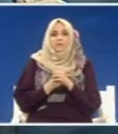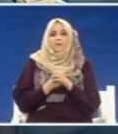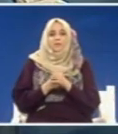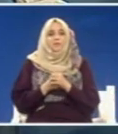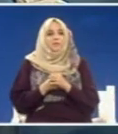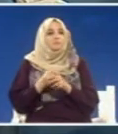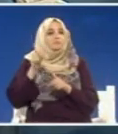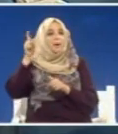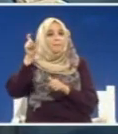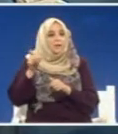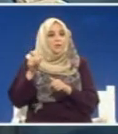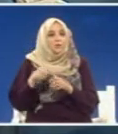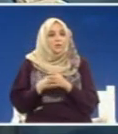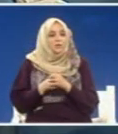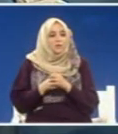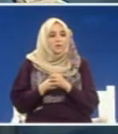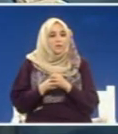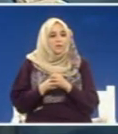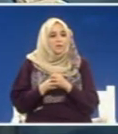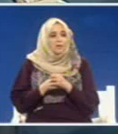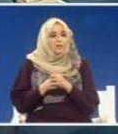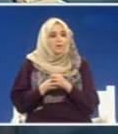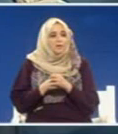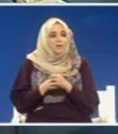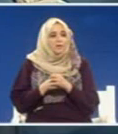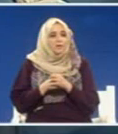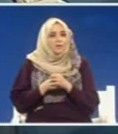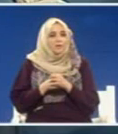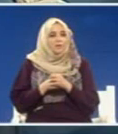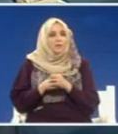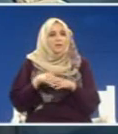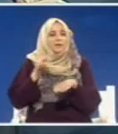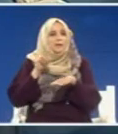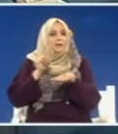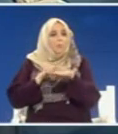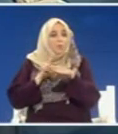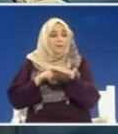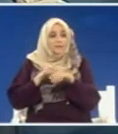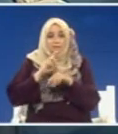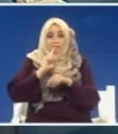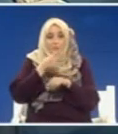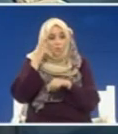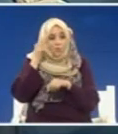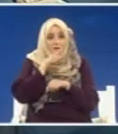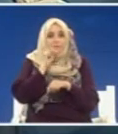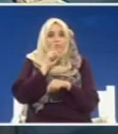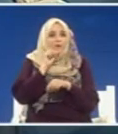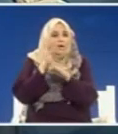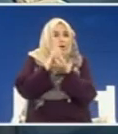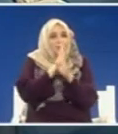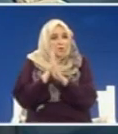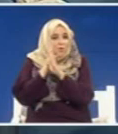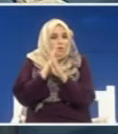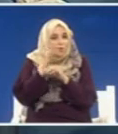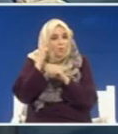ومن بعد هذاك الشخص حنايا كشغل الشرطة عندنا كلفونا حنا البنات باش نتخباو هكا في